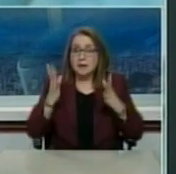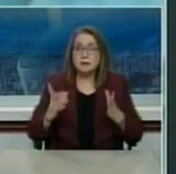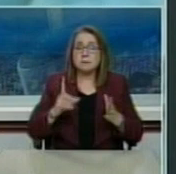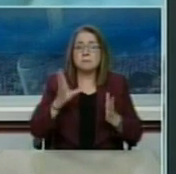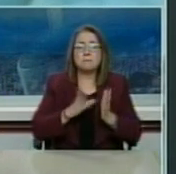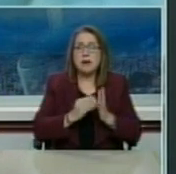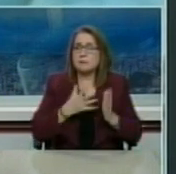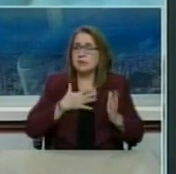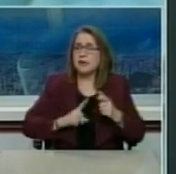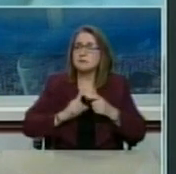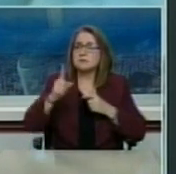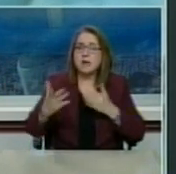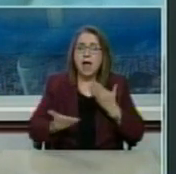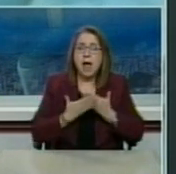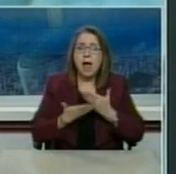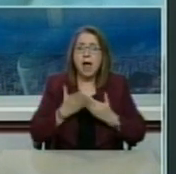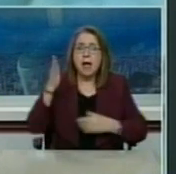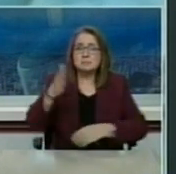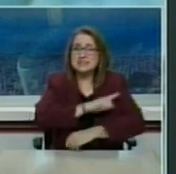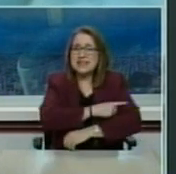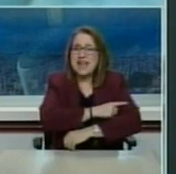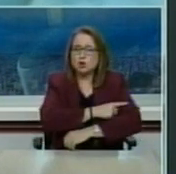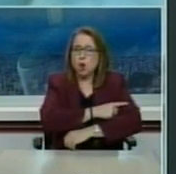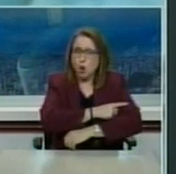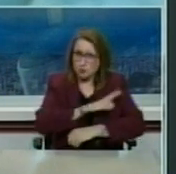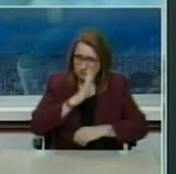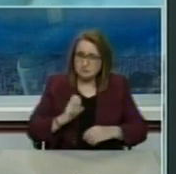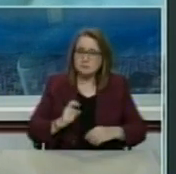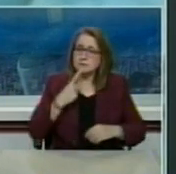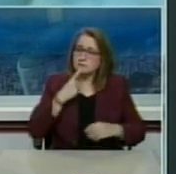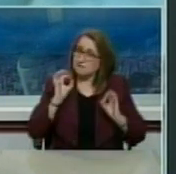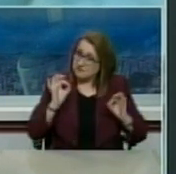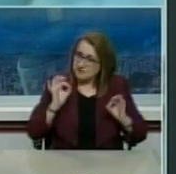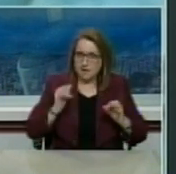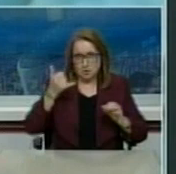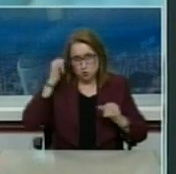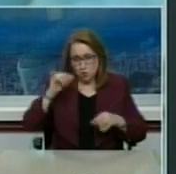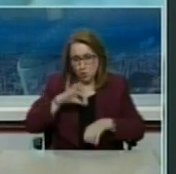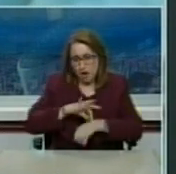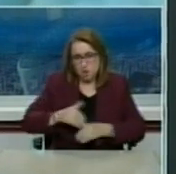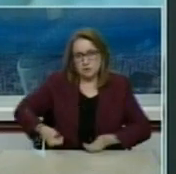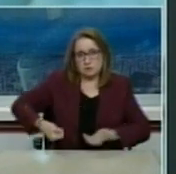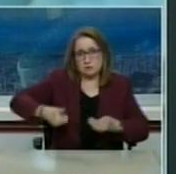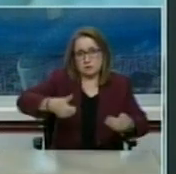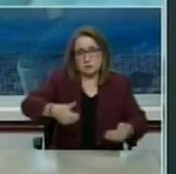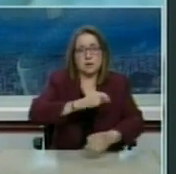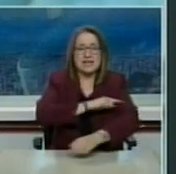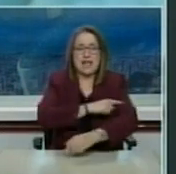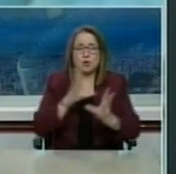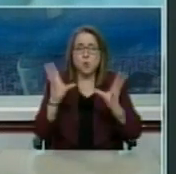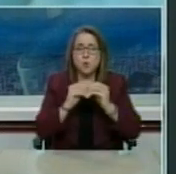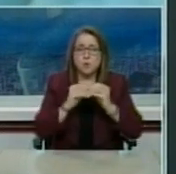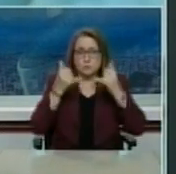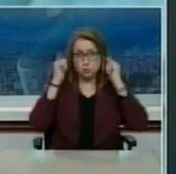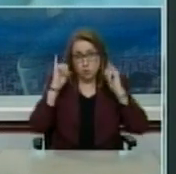Β1, περί επισκέψου σε γιατρό, ισχύει βεβαίως και για την επίσκεψη σε κτηνίατρο. Στο σημείο αυτό θα ήθελα να